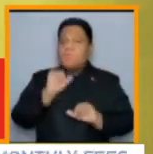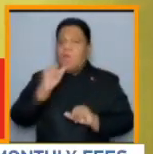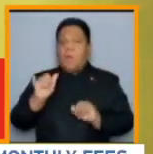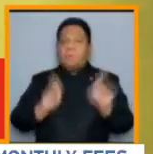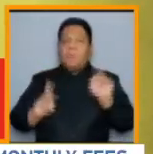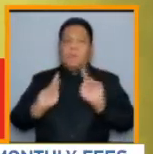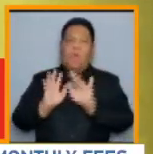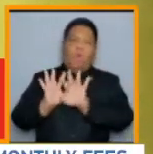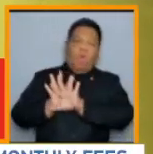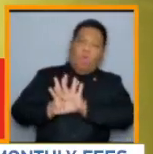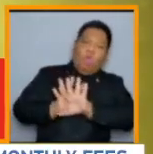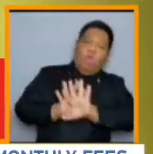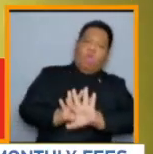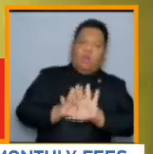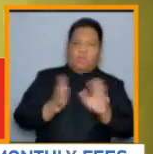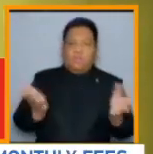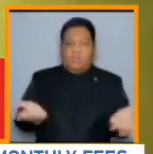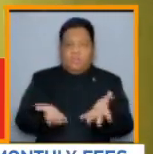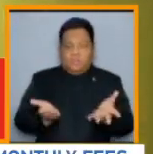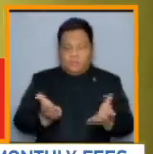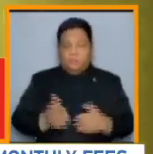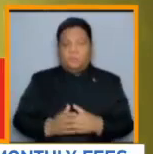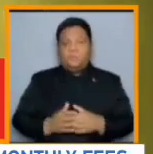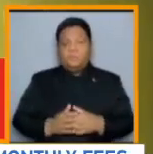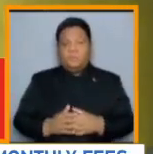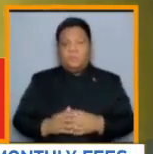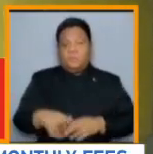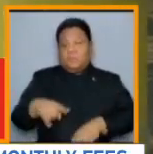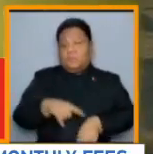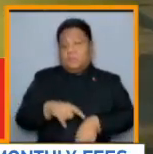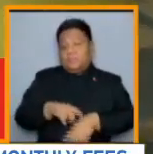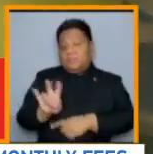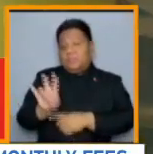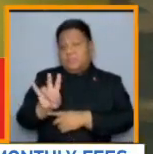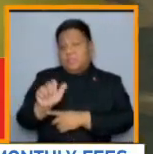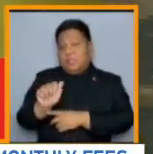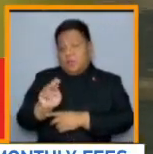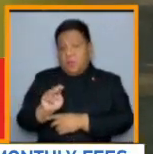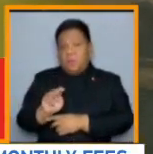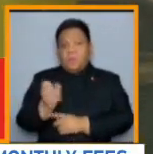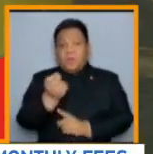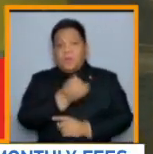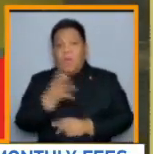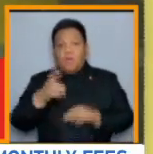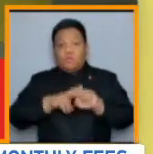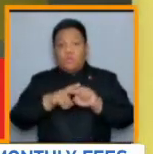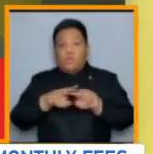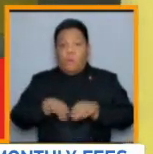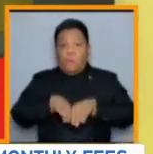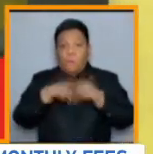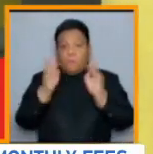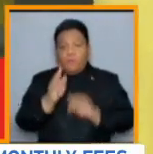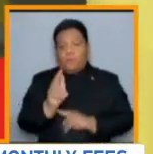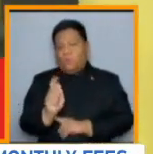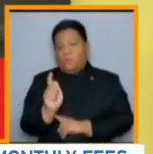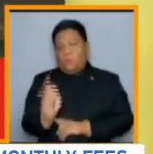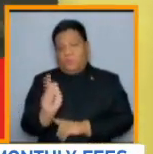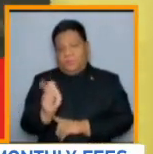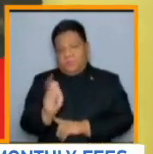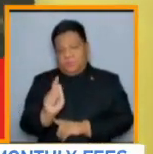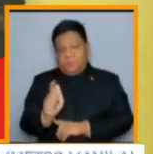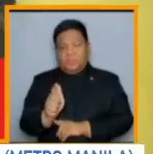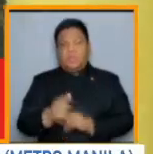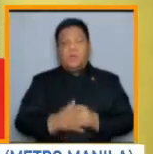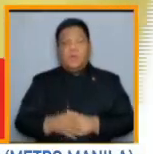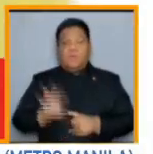dito sa platform. As of 7 a.m. po, nasa 20 tren yung operational na tumatakbo sa rilis ng MRT3. Nasa 4.5